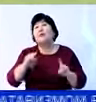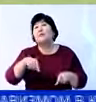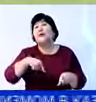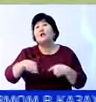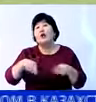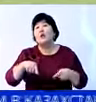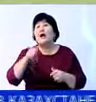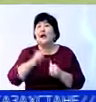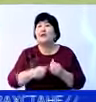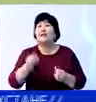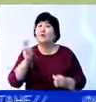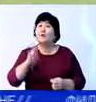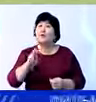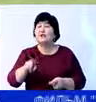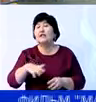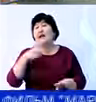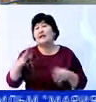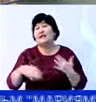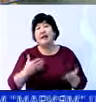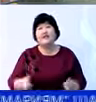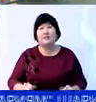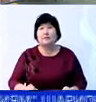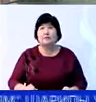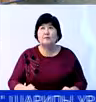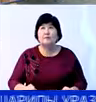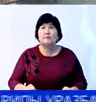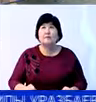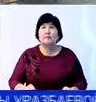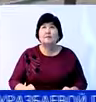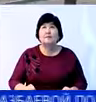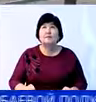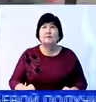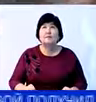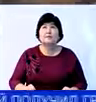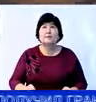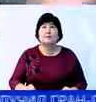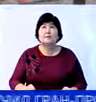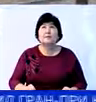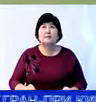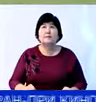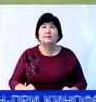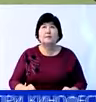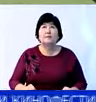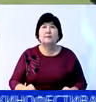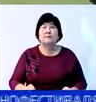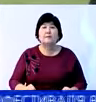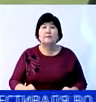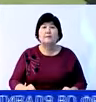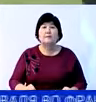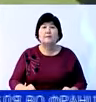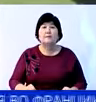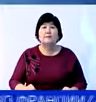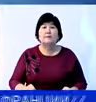футбол. Каждый день приходим сюда тренироваться. Айгерим Гурмангали, Аскар Тажиев, Баужан Кожамуратов, Дәуірбек Бол, телеканал «Кызылорда».